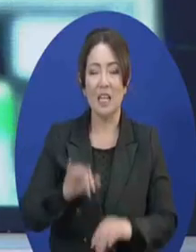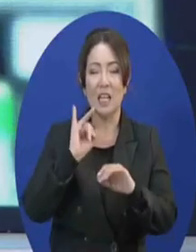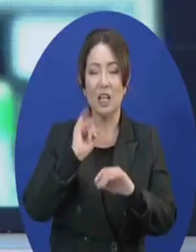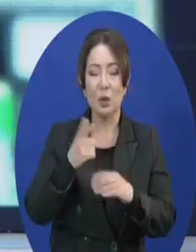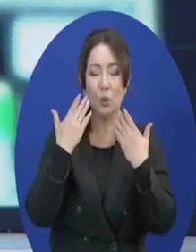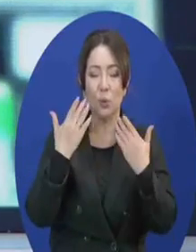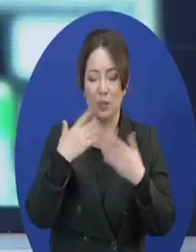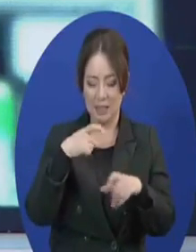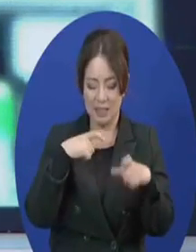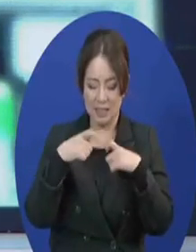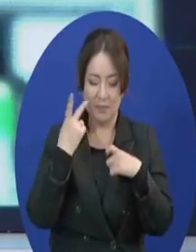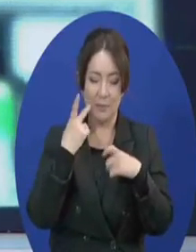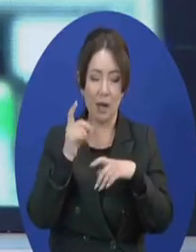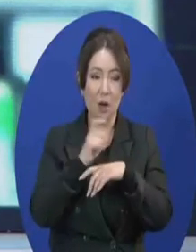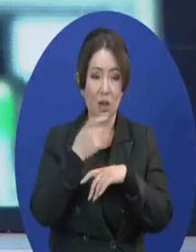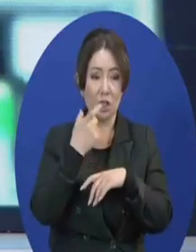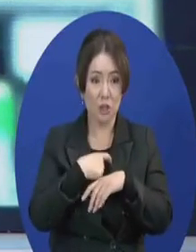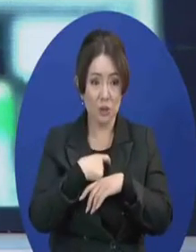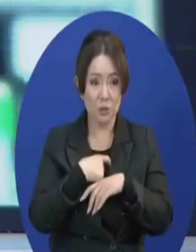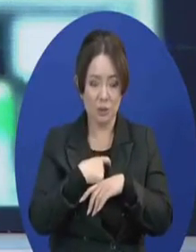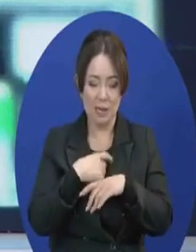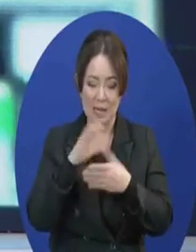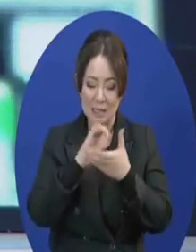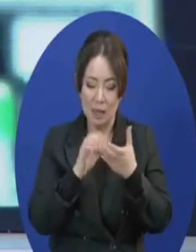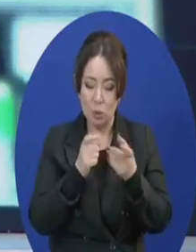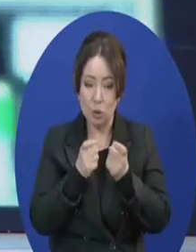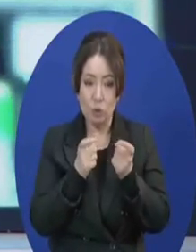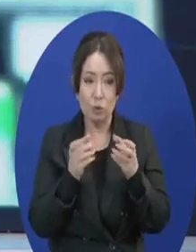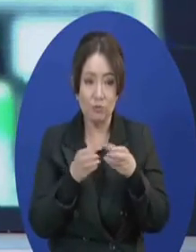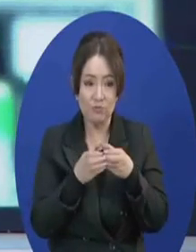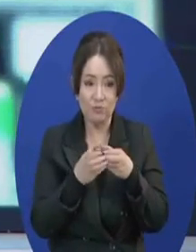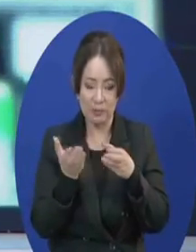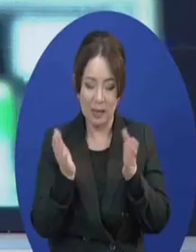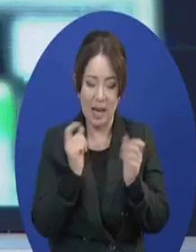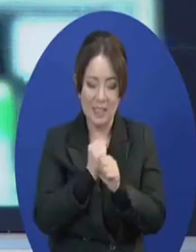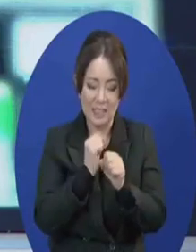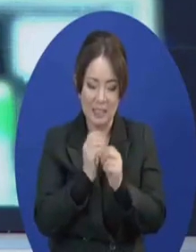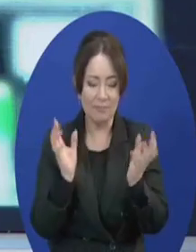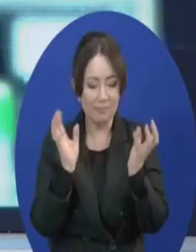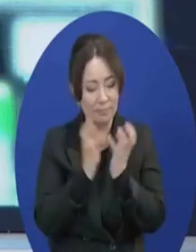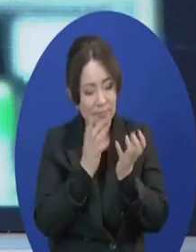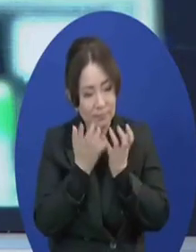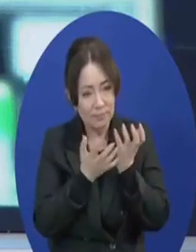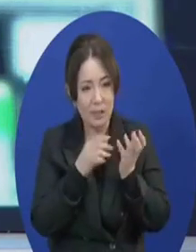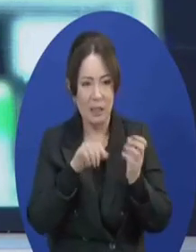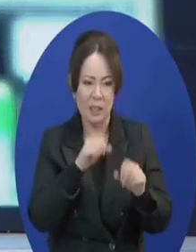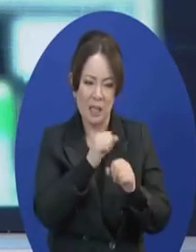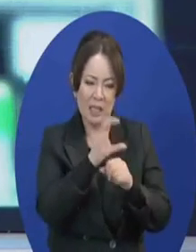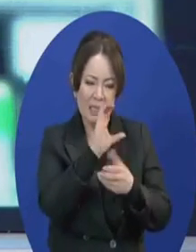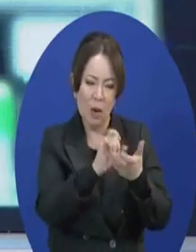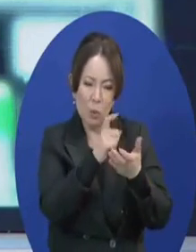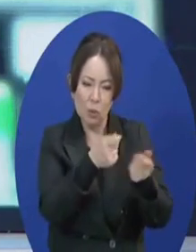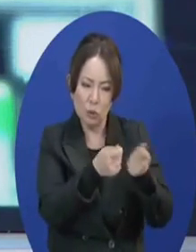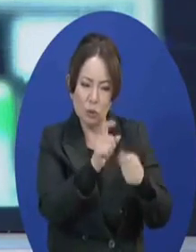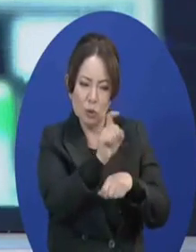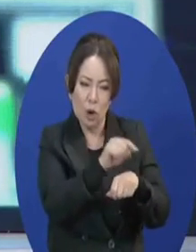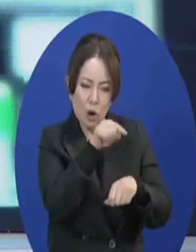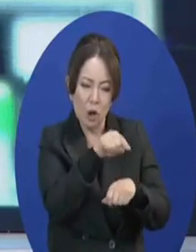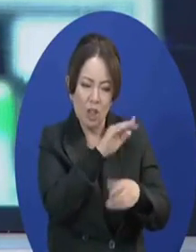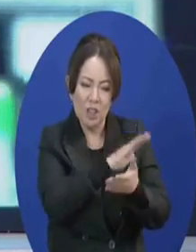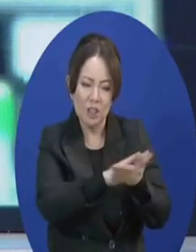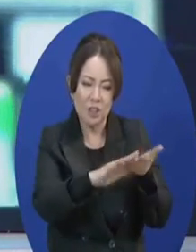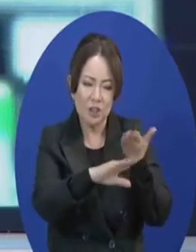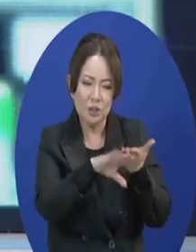Улсын хурлын эдийн засгийн байнгын хорооны гишүүд өнөөдөр санхүүгийн зохицуулах хороонд ажиллалаа. Гишүүд санхүүгийн зохицуулах хорооны үйл ажиллагаа өнгөрсөн оны санхүүгийн